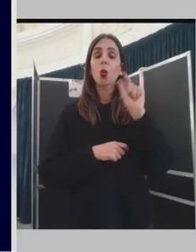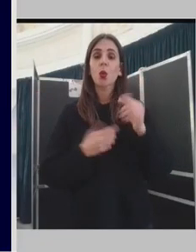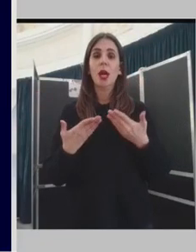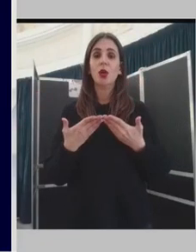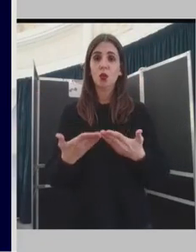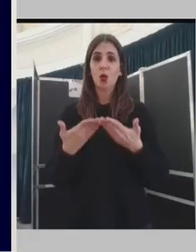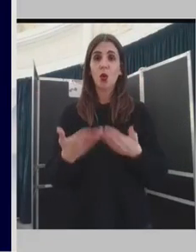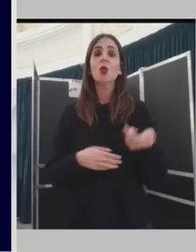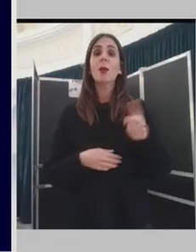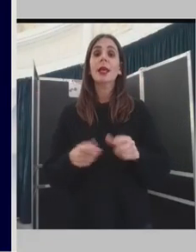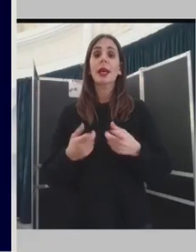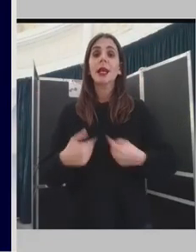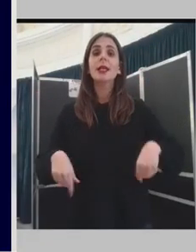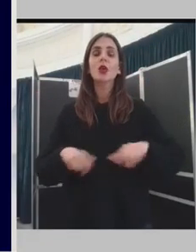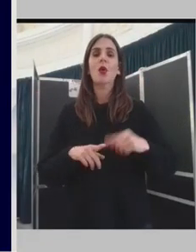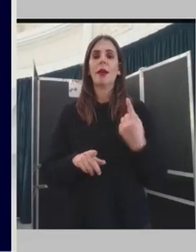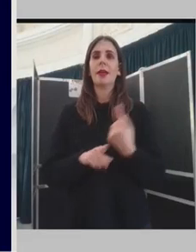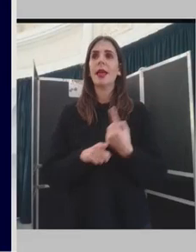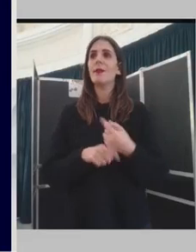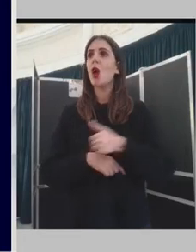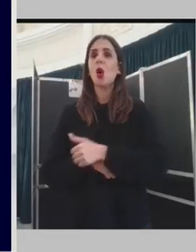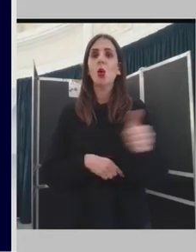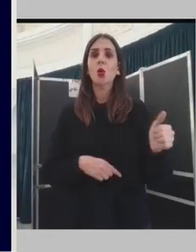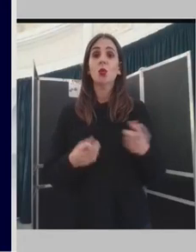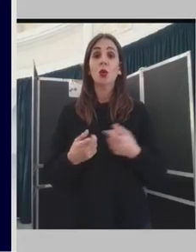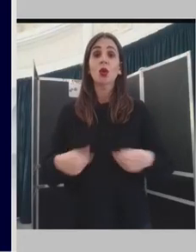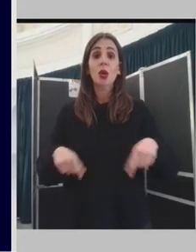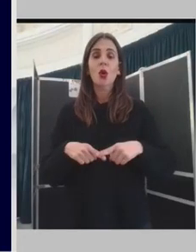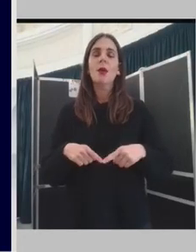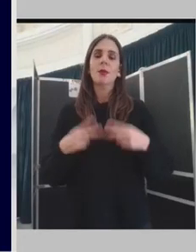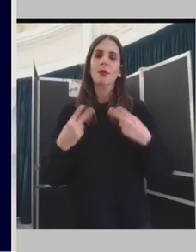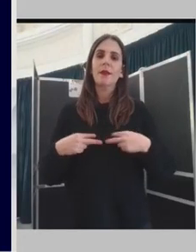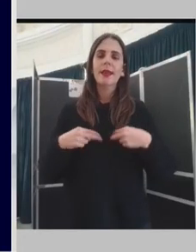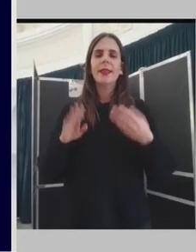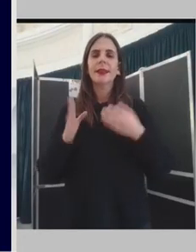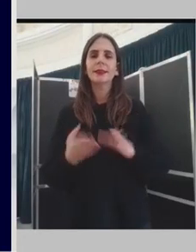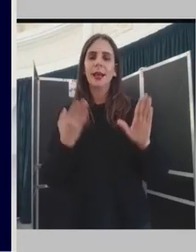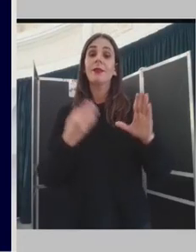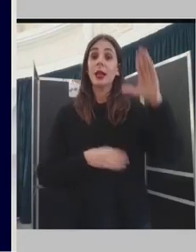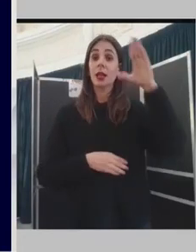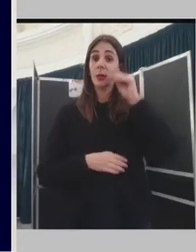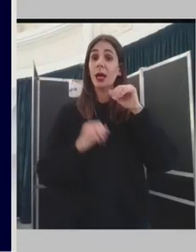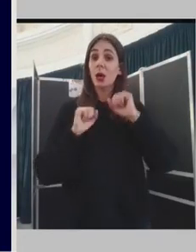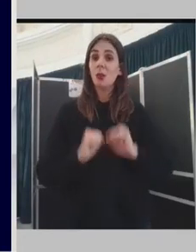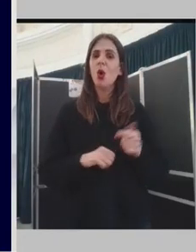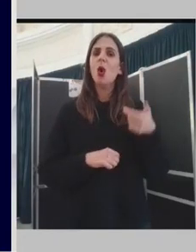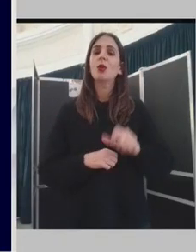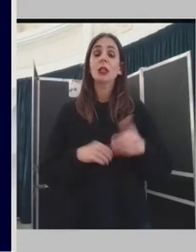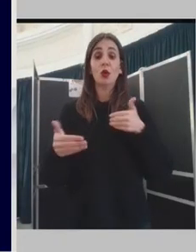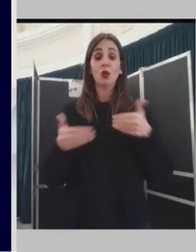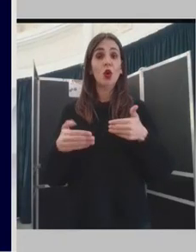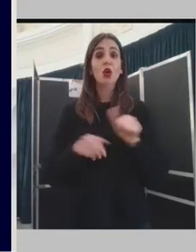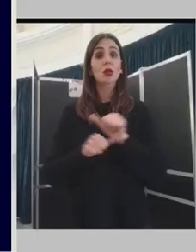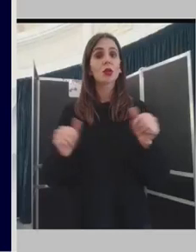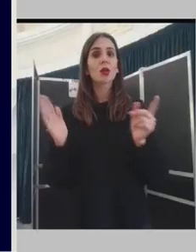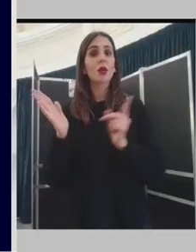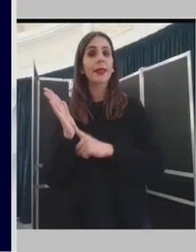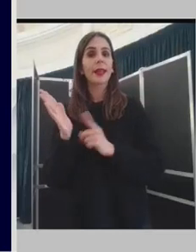perché dobbiamo imparare, tutti quanti noi possiamo imparare a salvare, e perché il soccorso per noi non è solo un diritto, ma